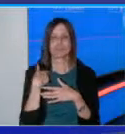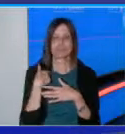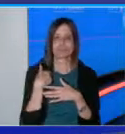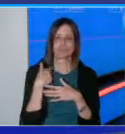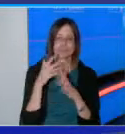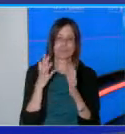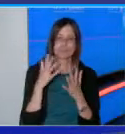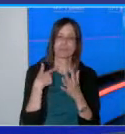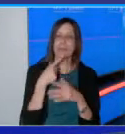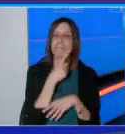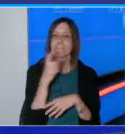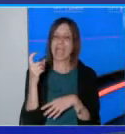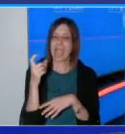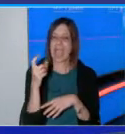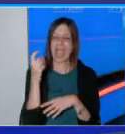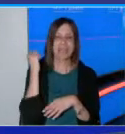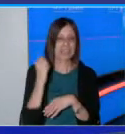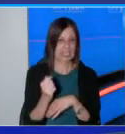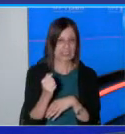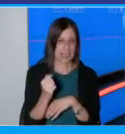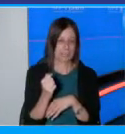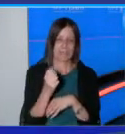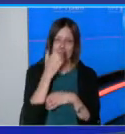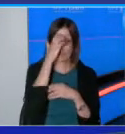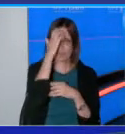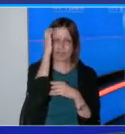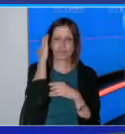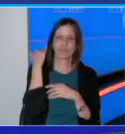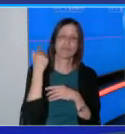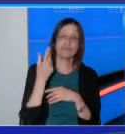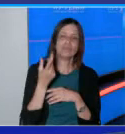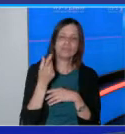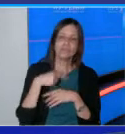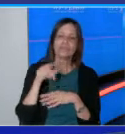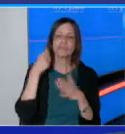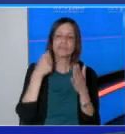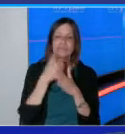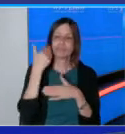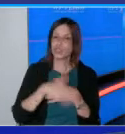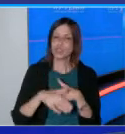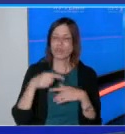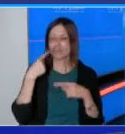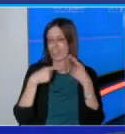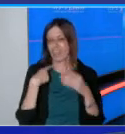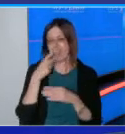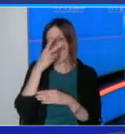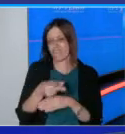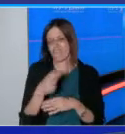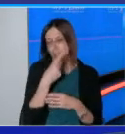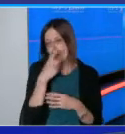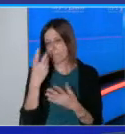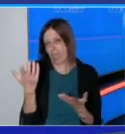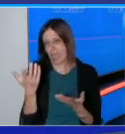עומדים על 100 נרצחים, ואנחנו עד סוף השנה אנחנו נעבור את 100,